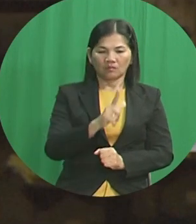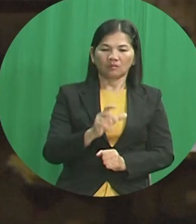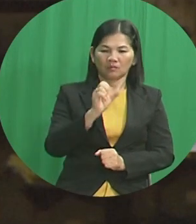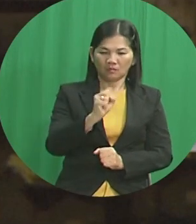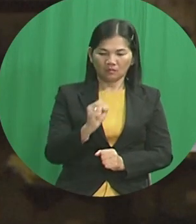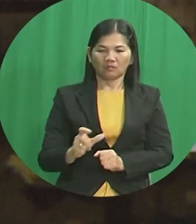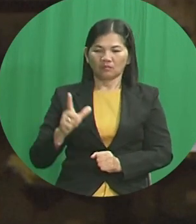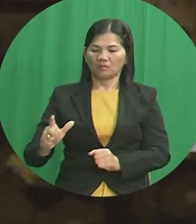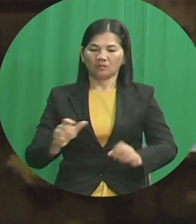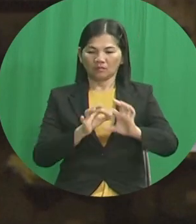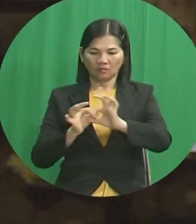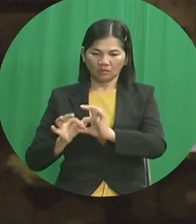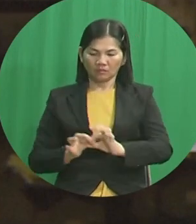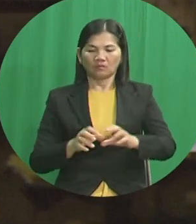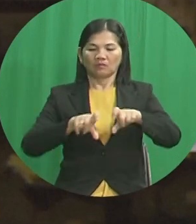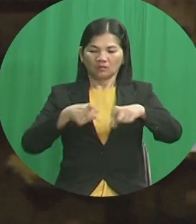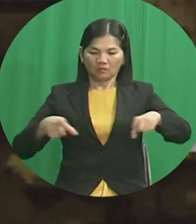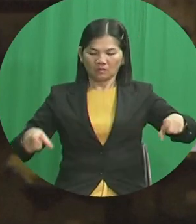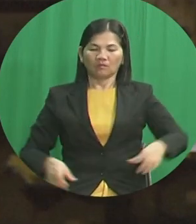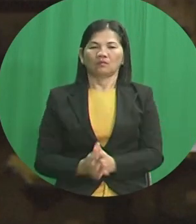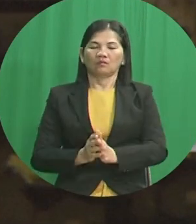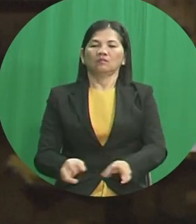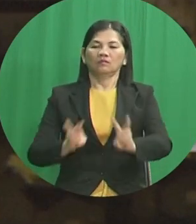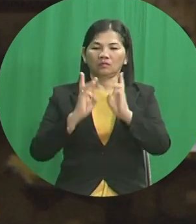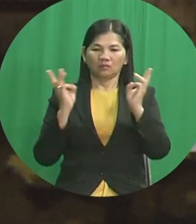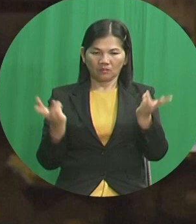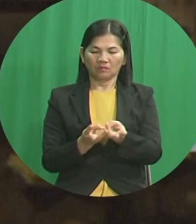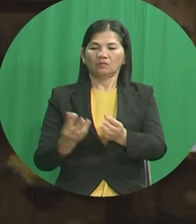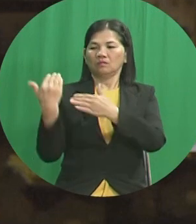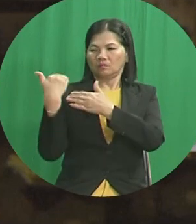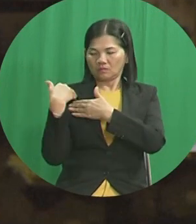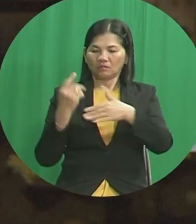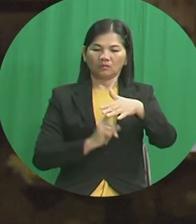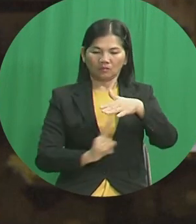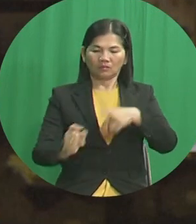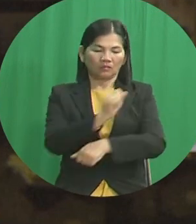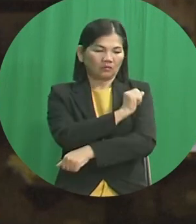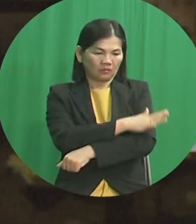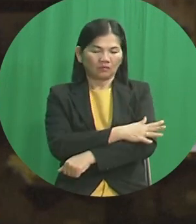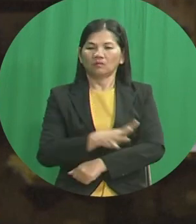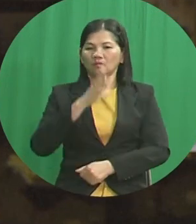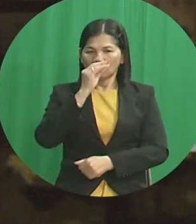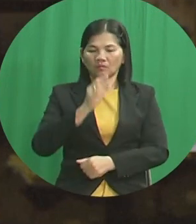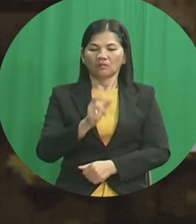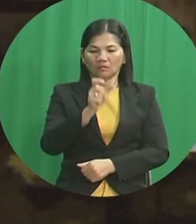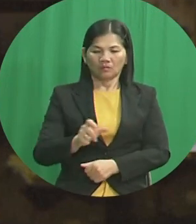ធានផ្នែកទំនាក់ទំនងនៅទីភ្នាក់ងារអង្គការសហប្រជាជាតិទទួលបន្ទុកជនភៀសខ្លួនប៉ាឡេស្ទីនបាននិយាយថា